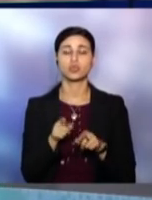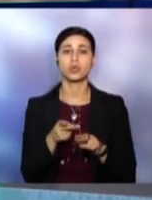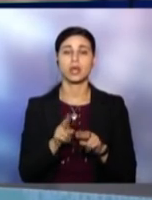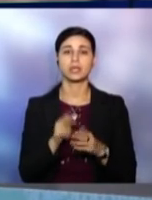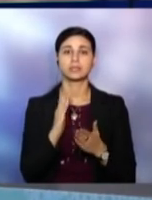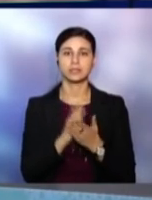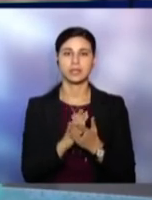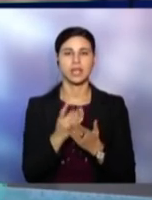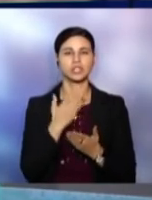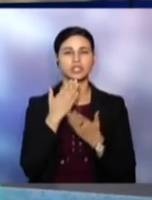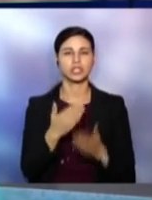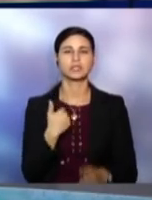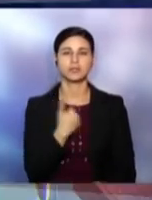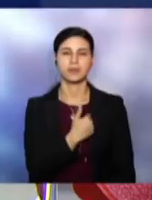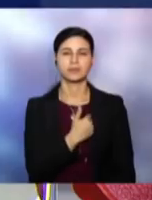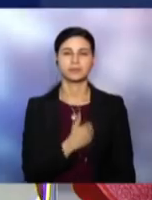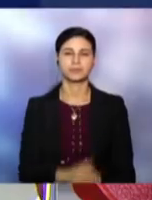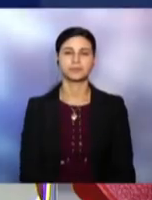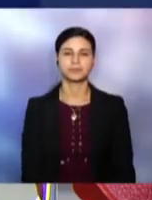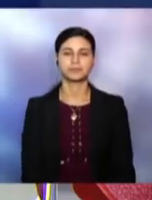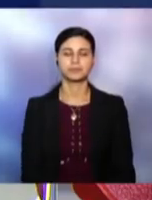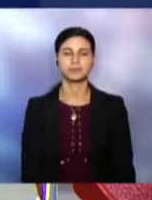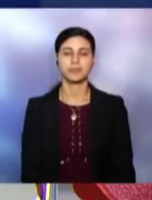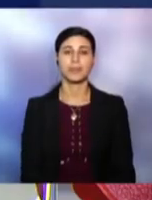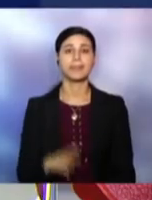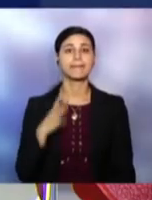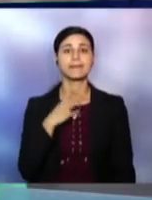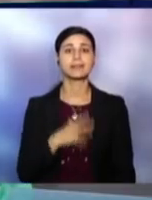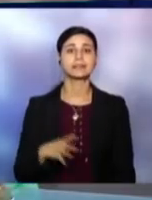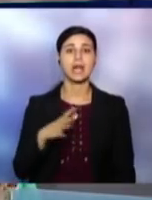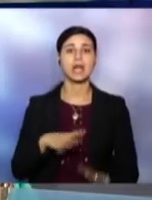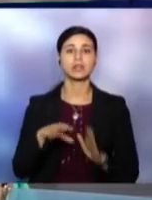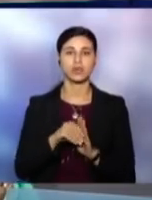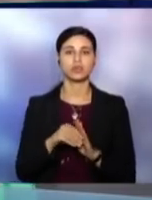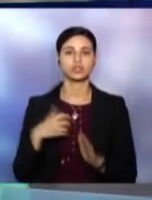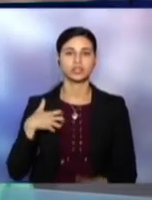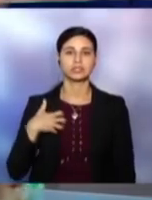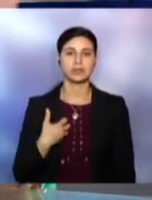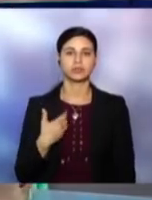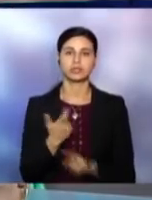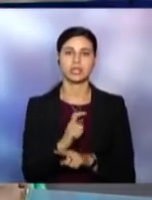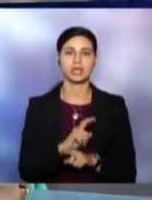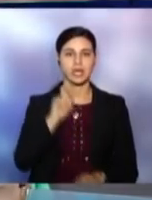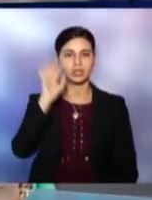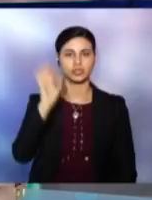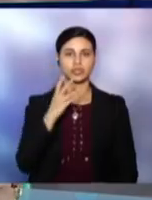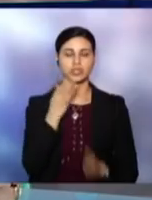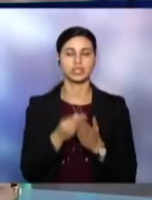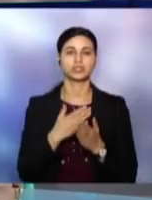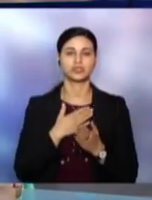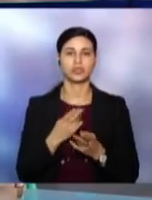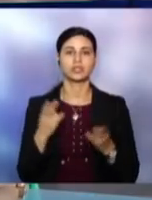შემთხვევაში ანტიბიოტიკი დამატება. ეს კითხვა უნდა დაგისათ. უნდა თქვა, რომ საქართველოში სამწუხაროდ ძალიან ხშირად ჩვენ